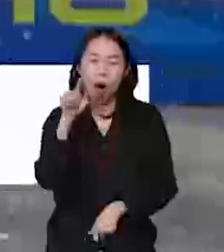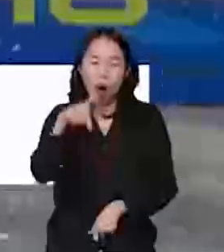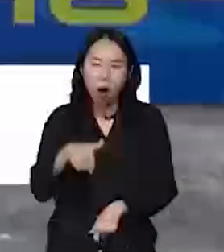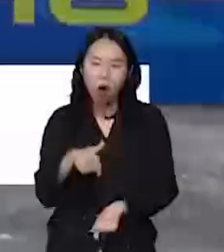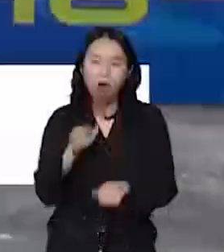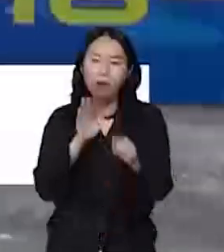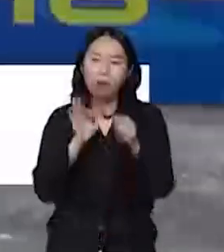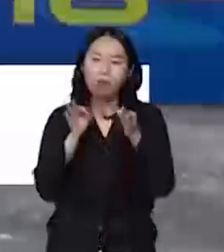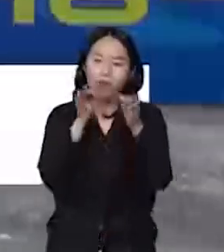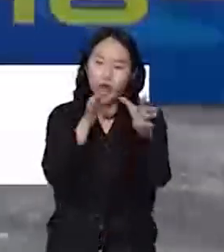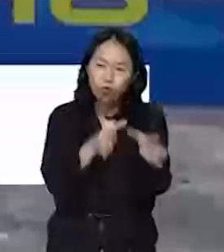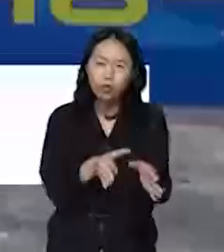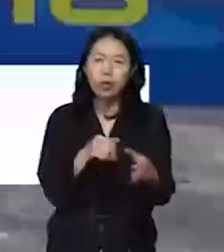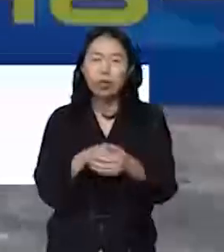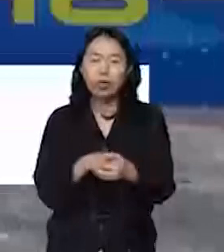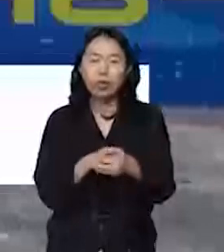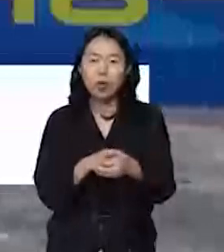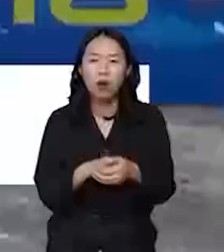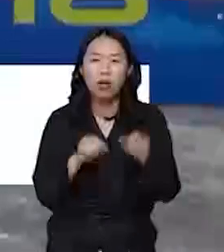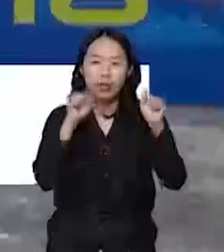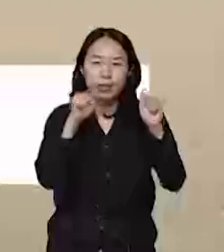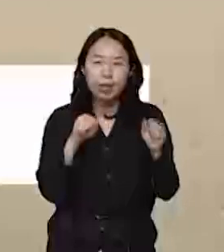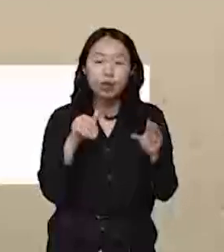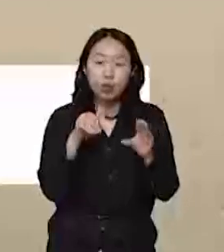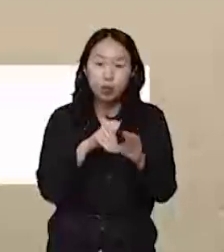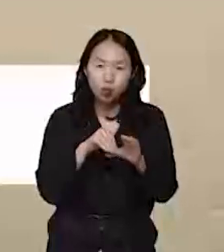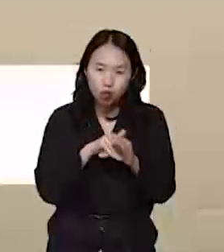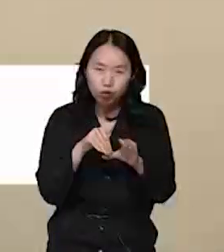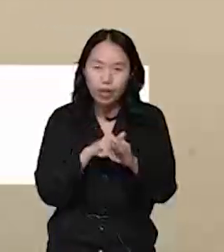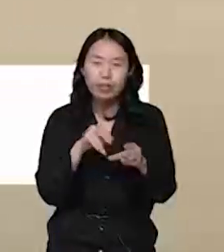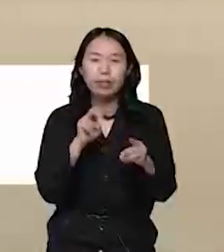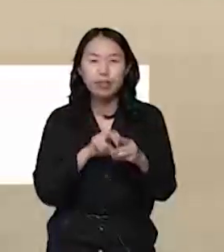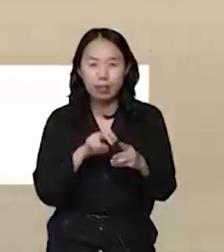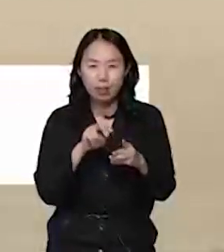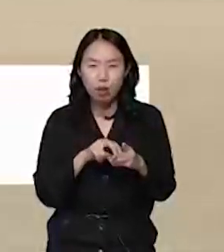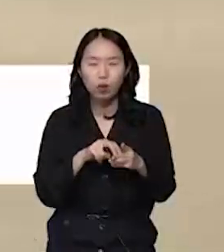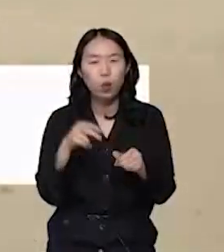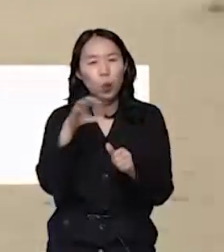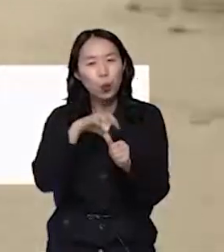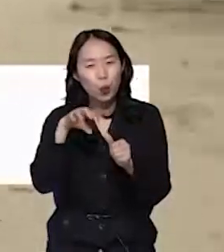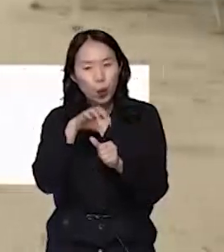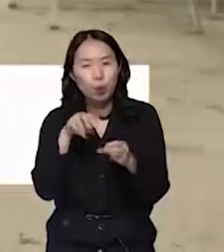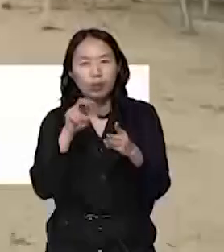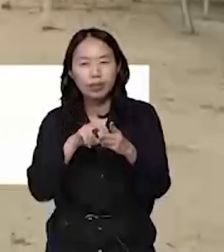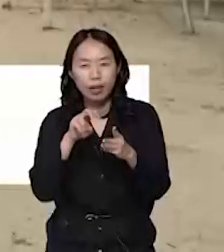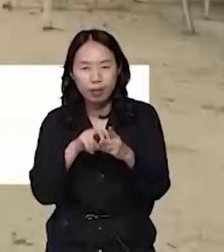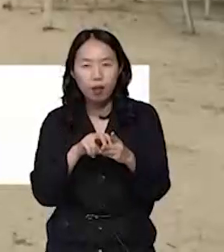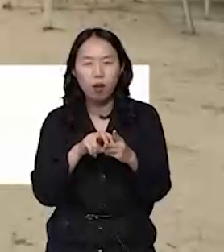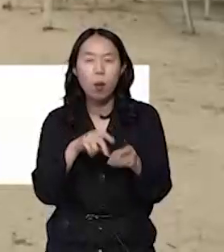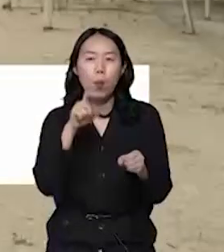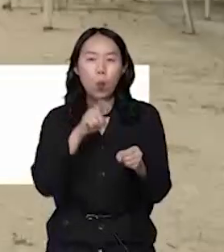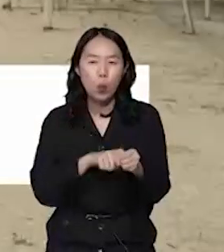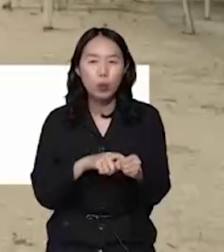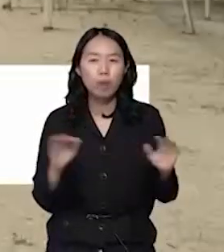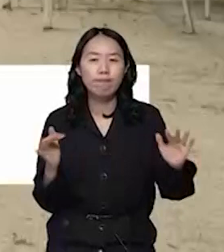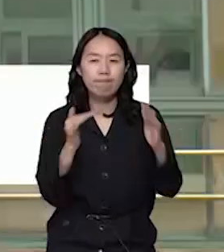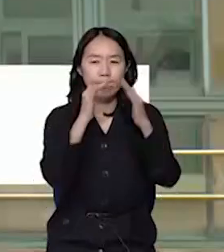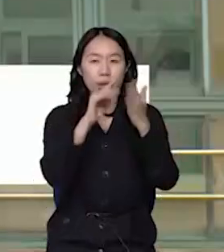국민체육센터와 생활문화센터, 다함께 돌봄센터 등을 갖춘 복합문화체육센터를 짓기로 하고 착공식을